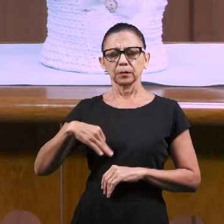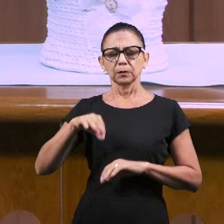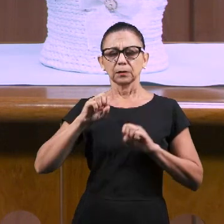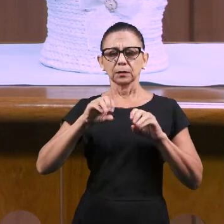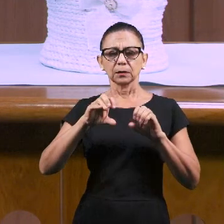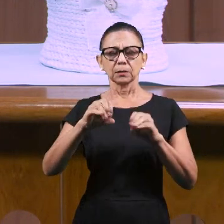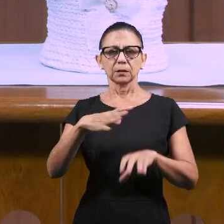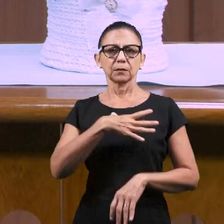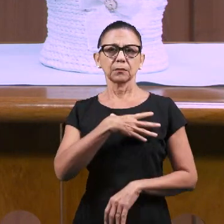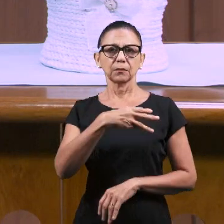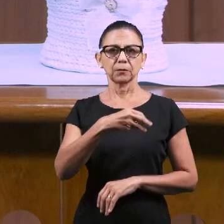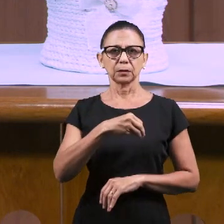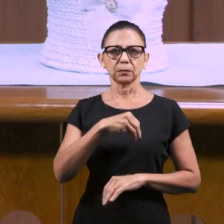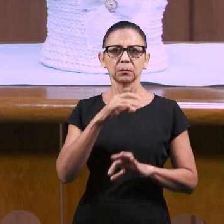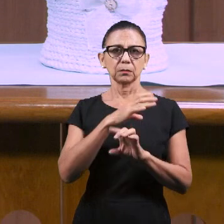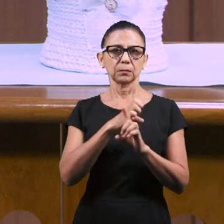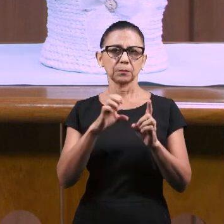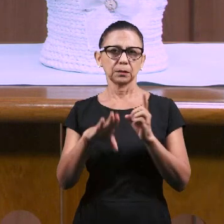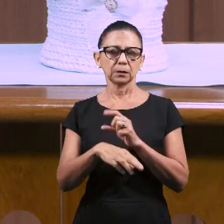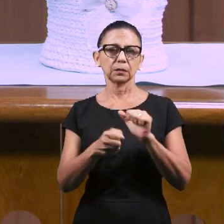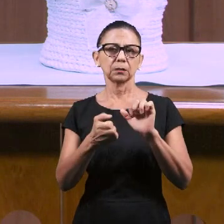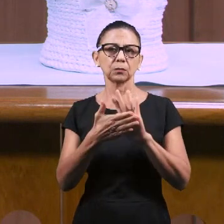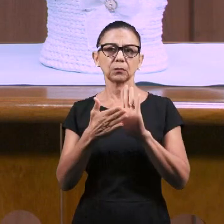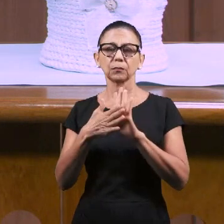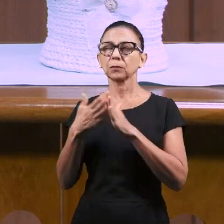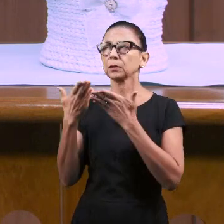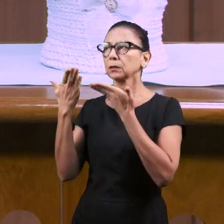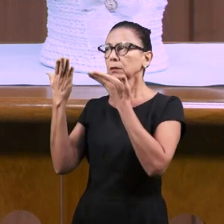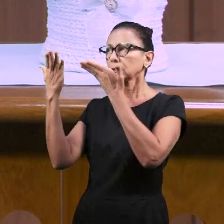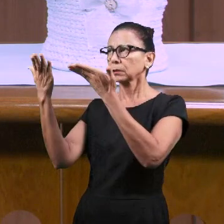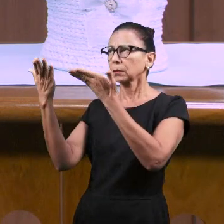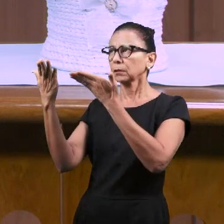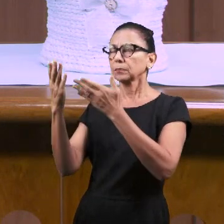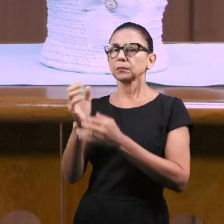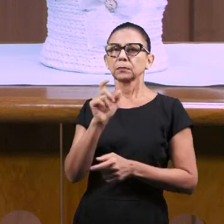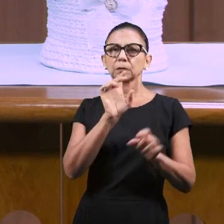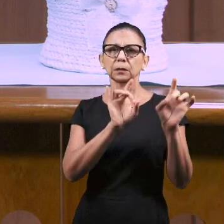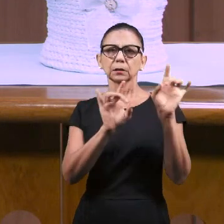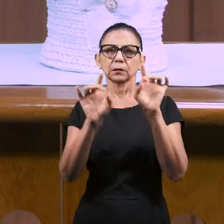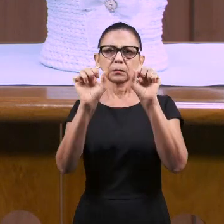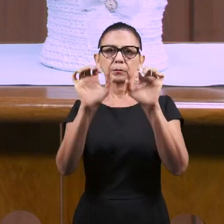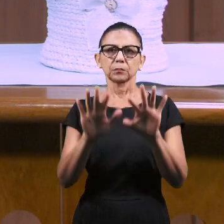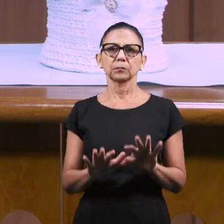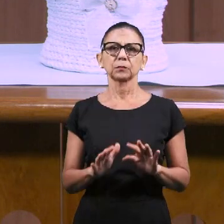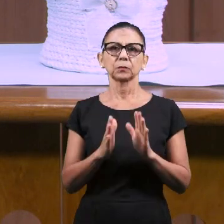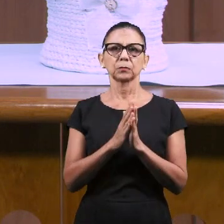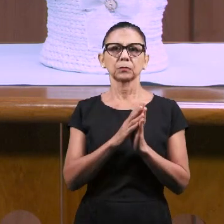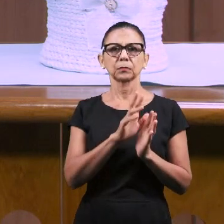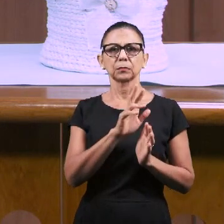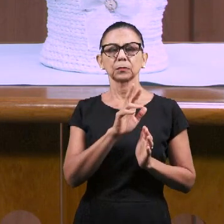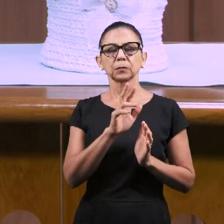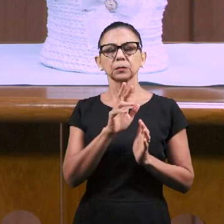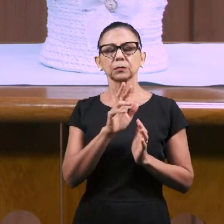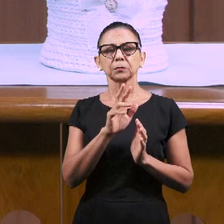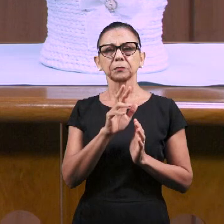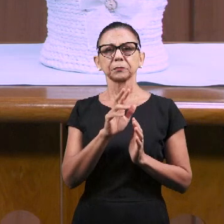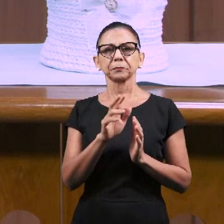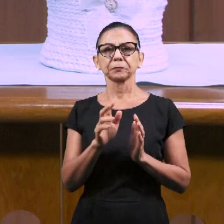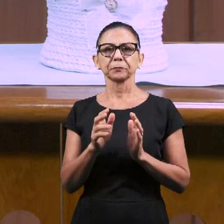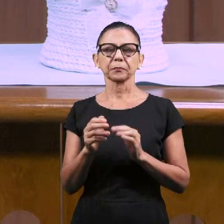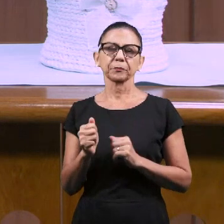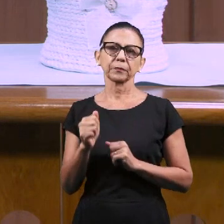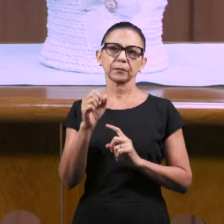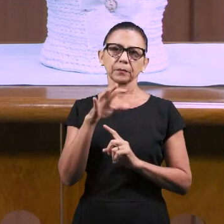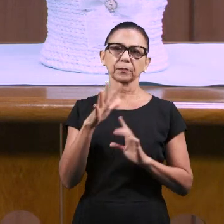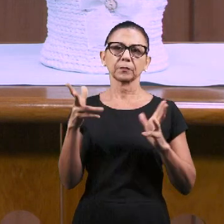demandons notre école biblique dominicale, notre culte, notre louange et adoration. Bénis chacun de nous, c'est la prière que nous faisons en ton nom, nous disons, de la grâce